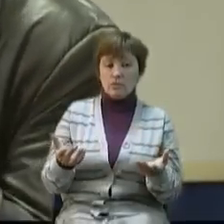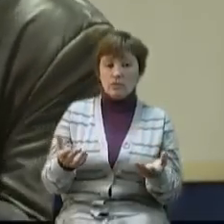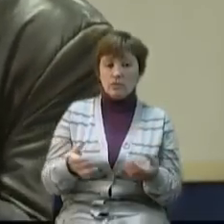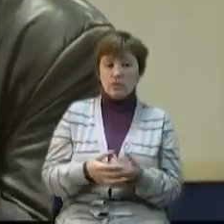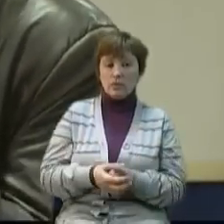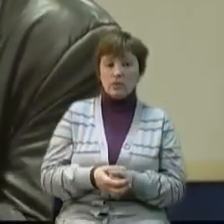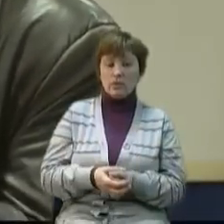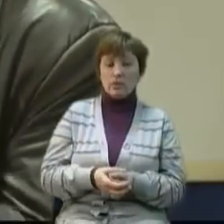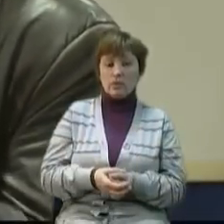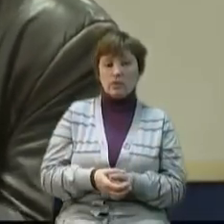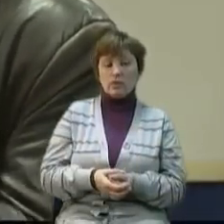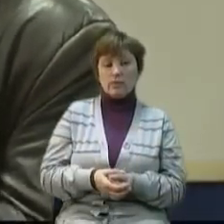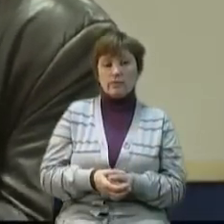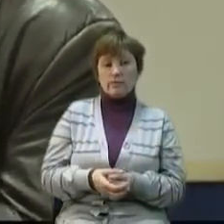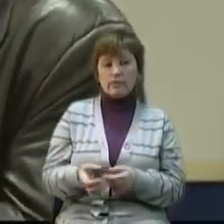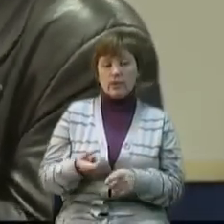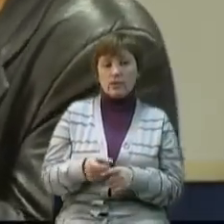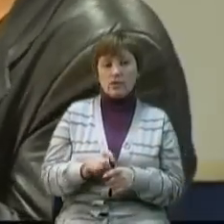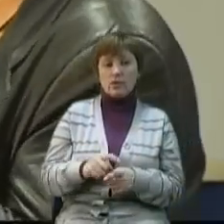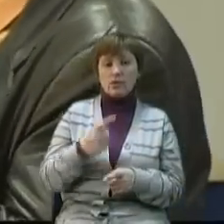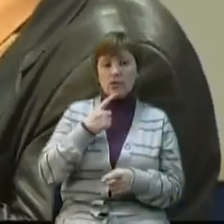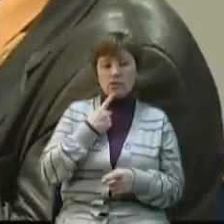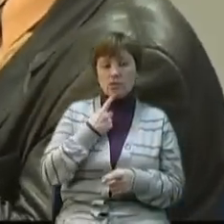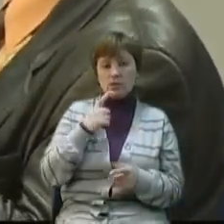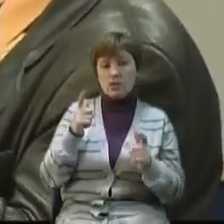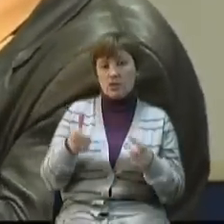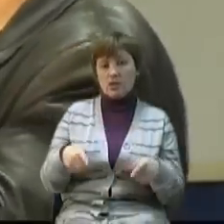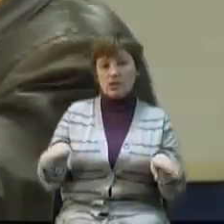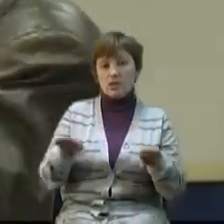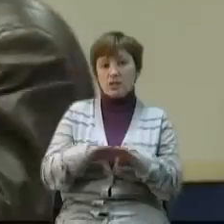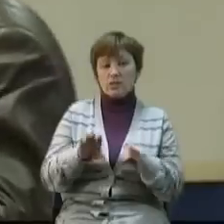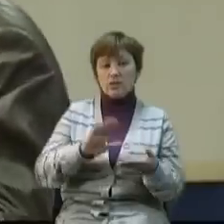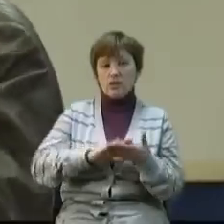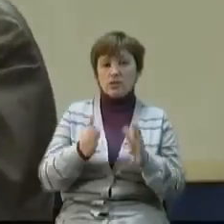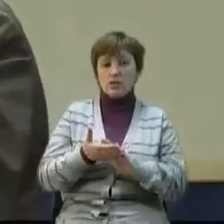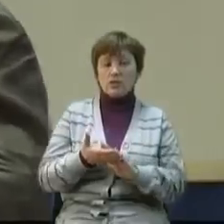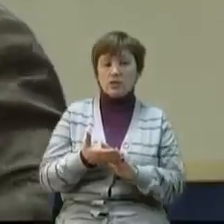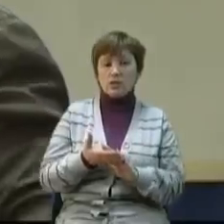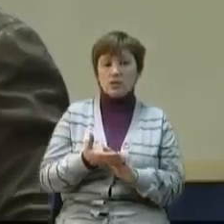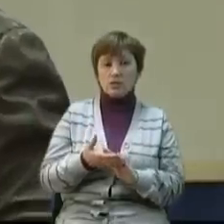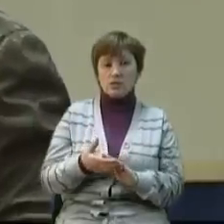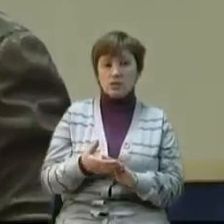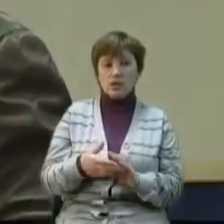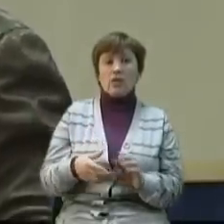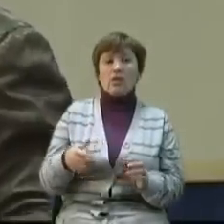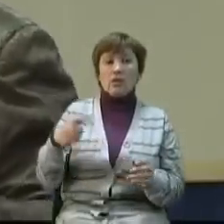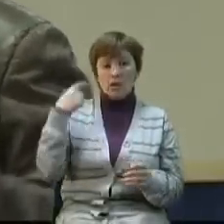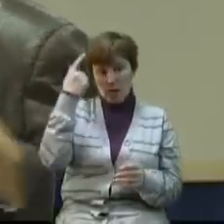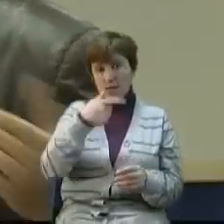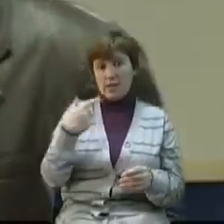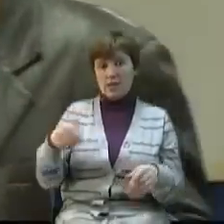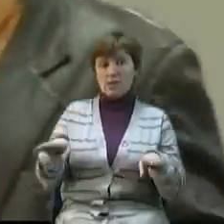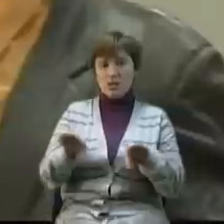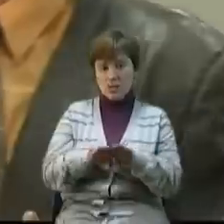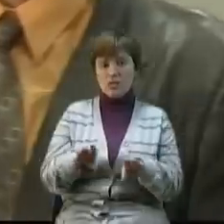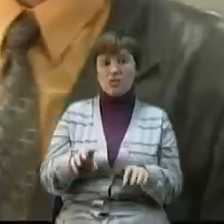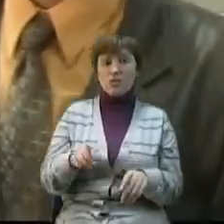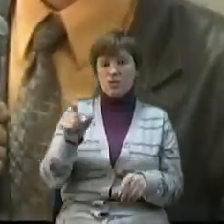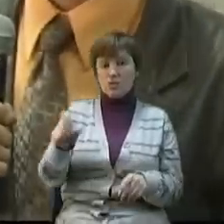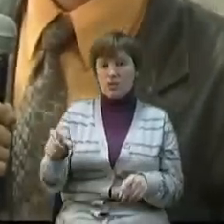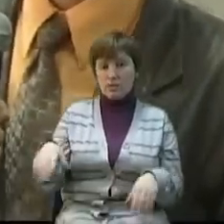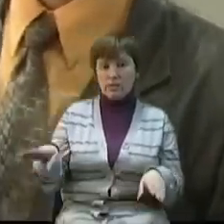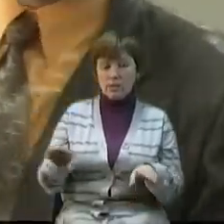мне очень трудно, конечно, с этим согласиться. И это часто не только, ну, это и на личном уровне. Это на личном уровне